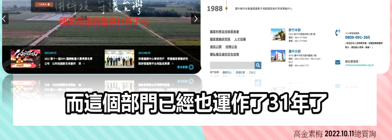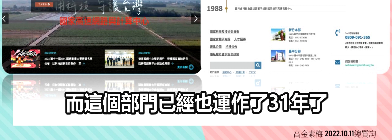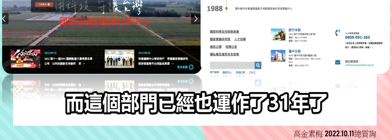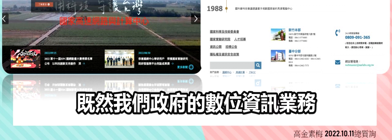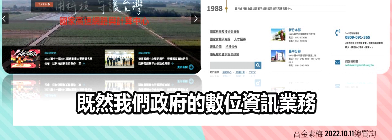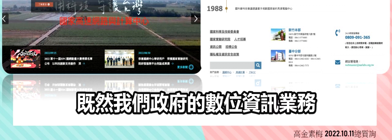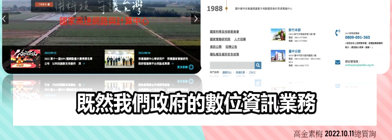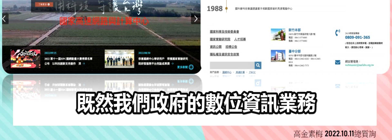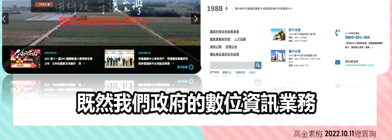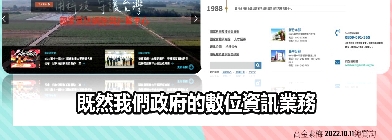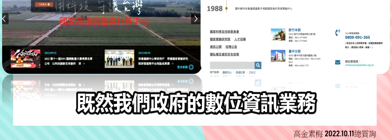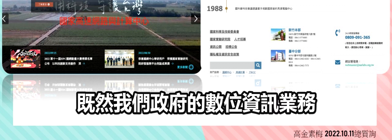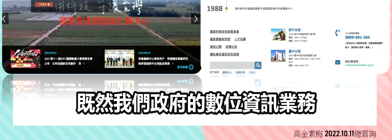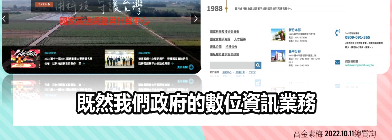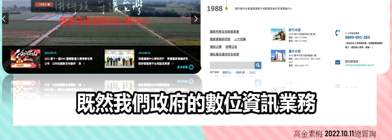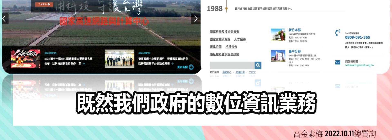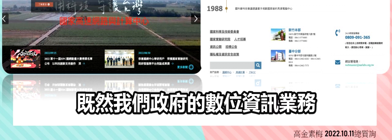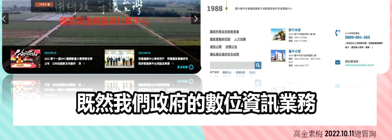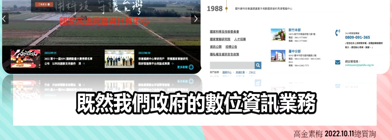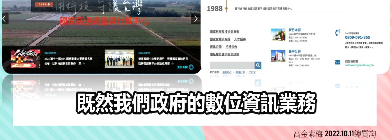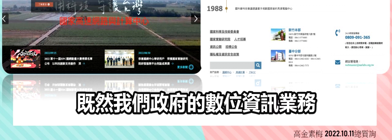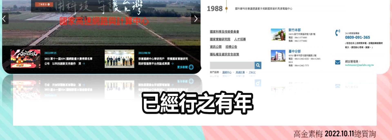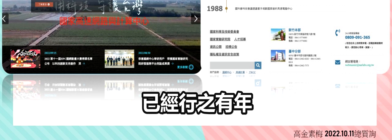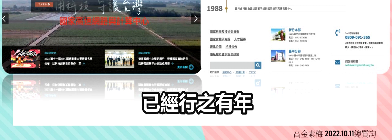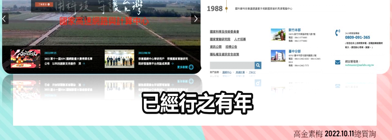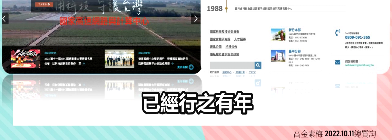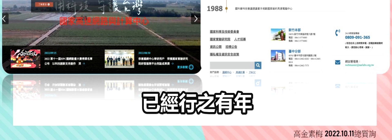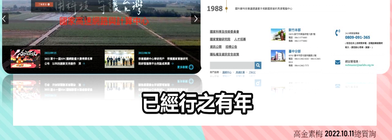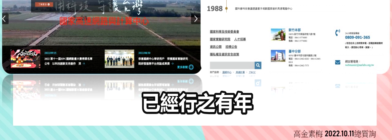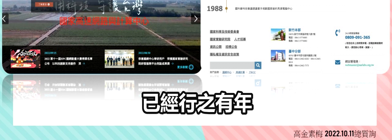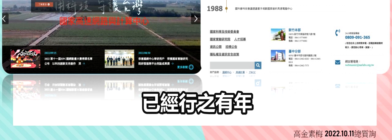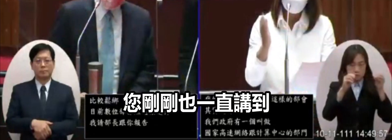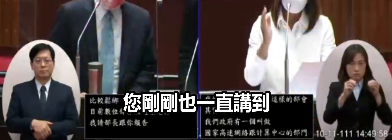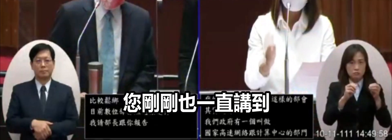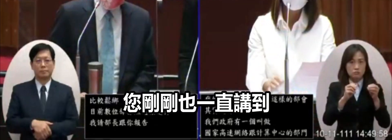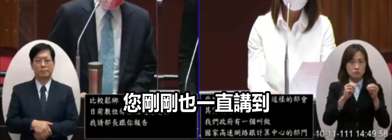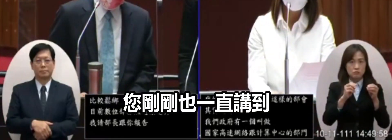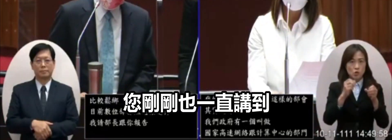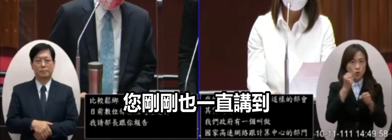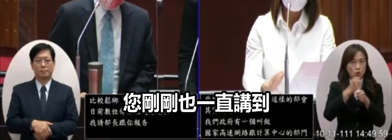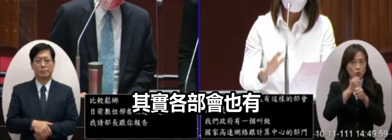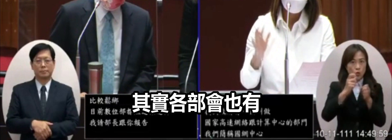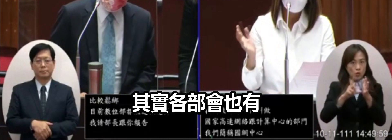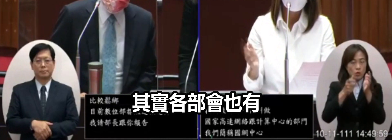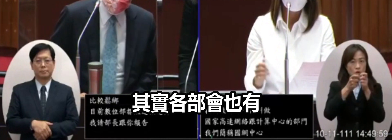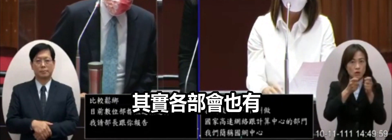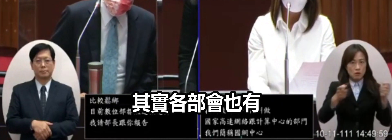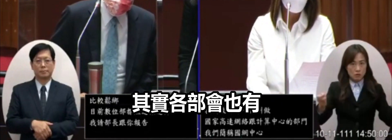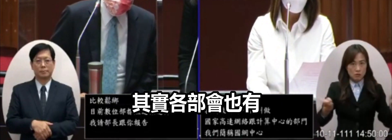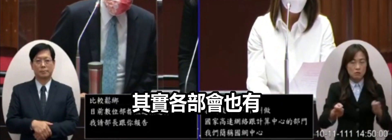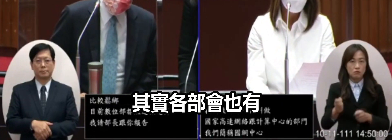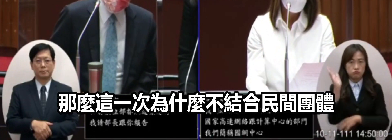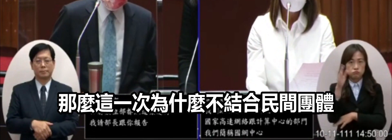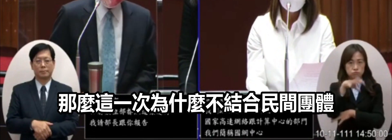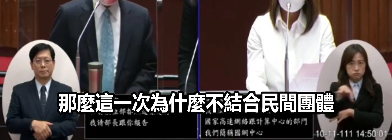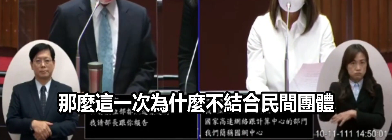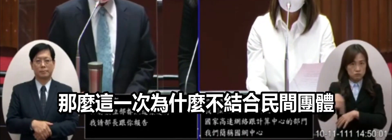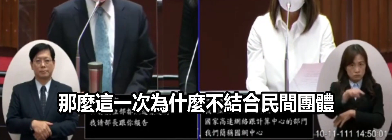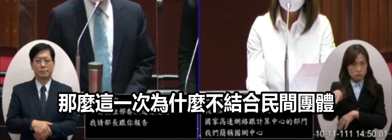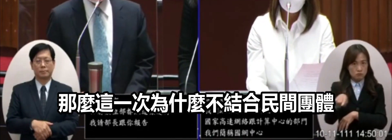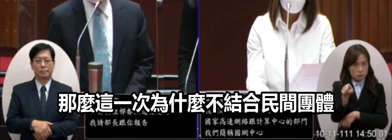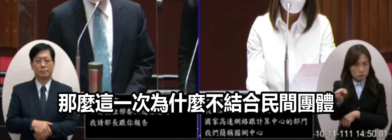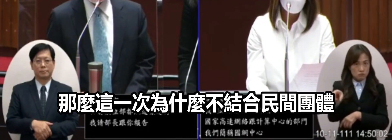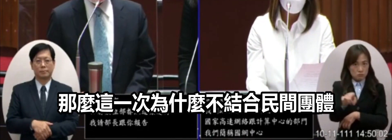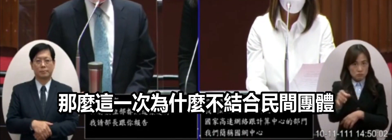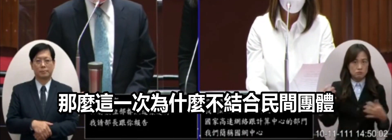了。既然我们政府的数位资讯业务已经行之有年，您刚刚也一直讲到其实各部会也有，那么这一